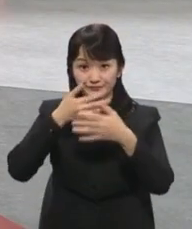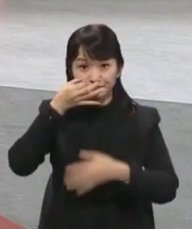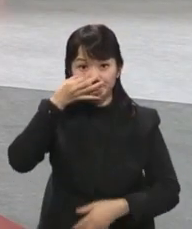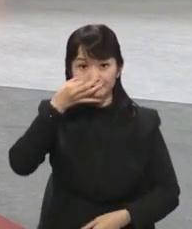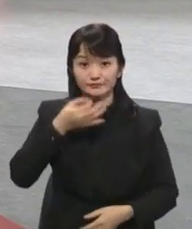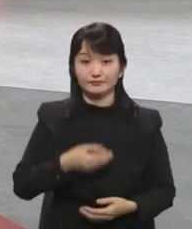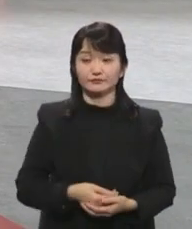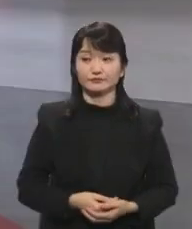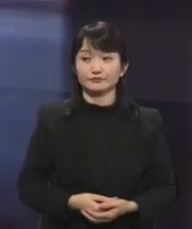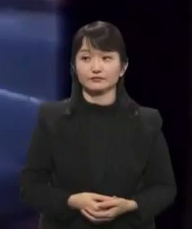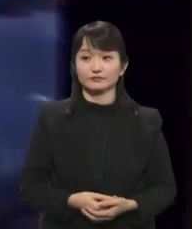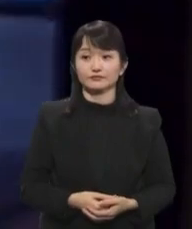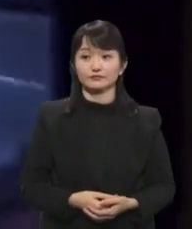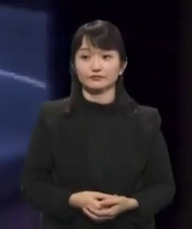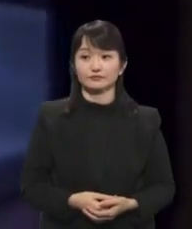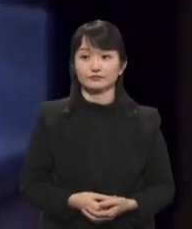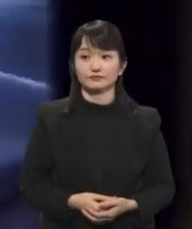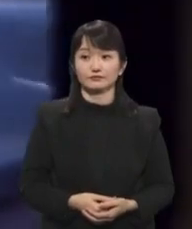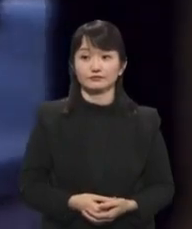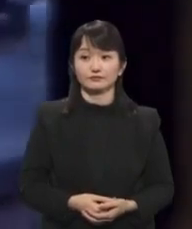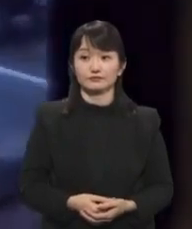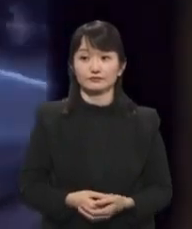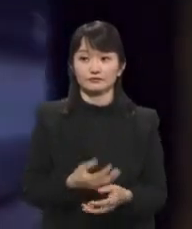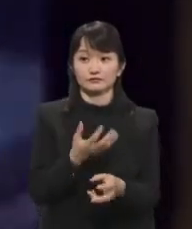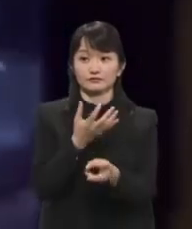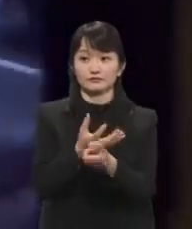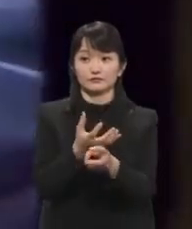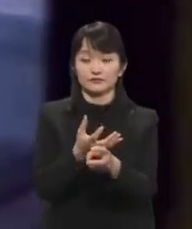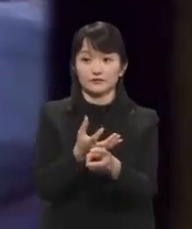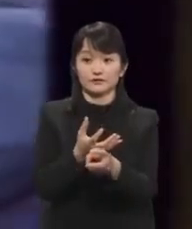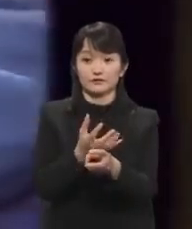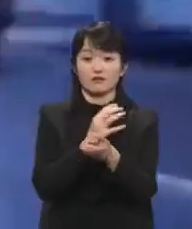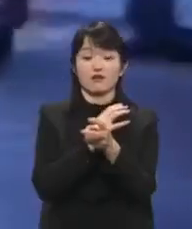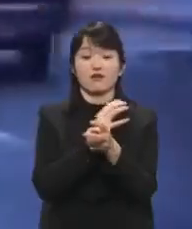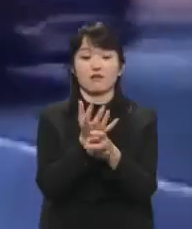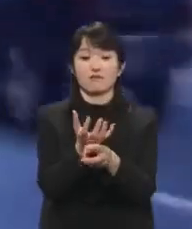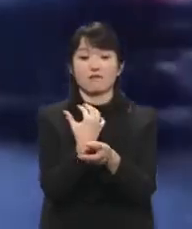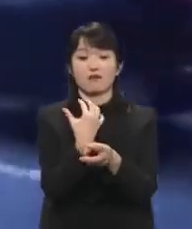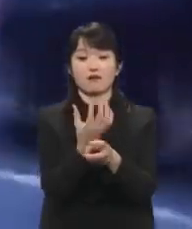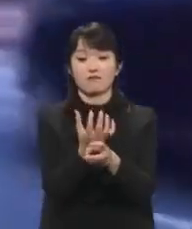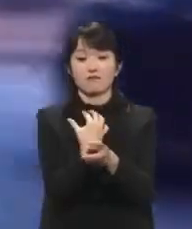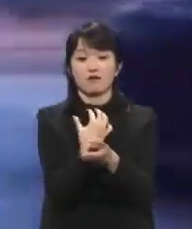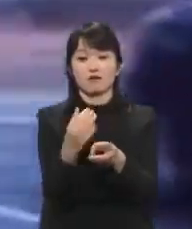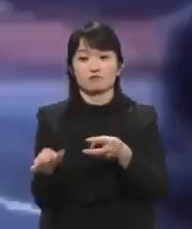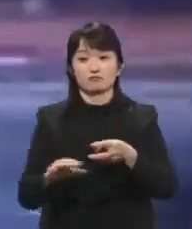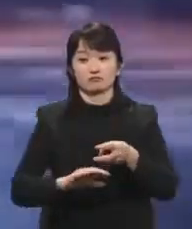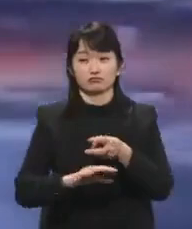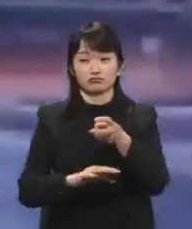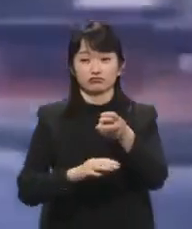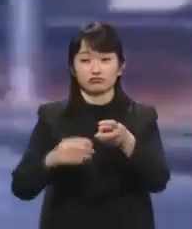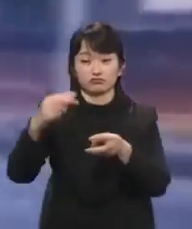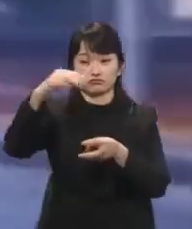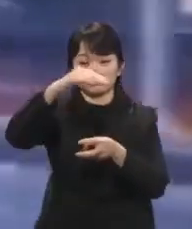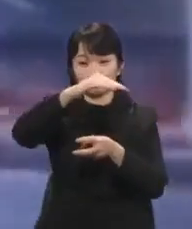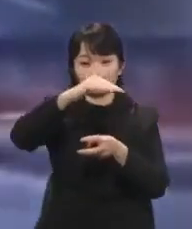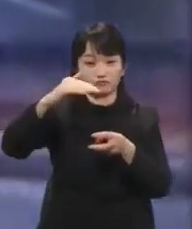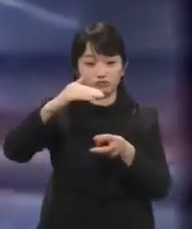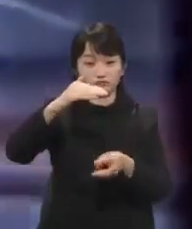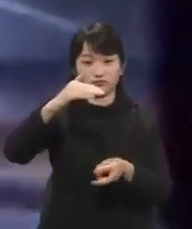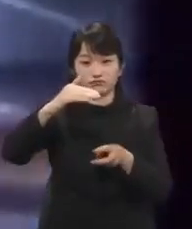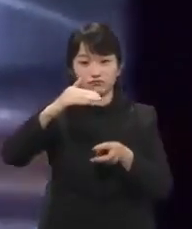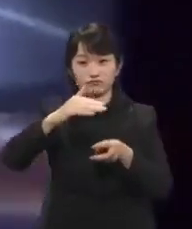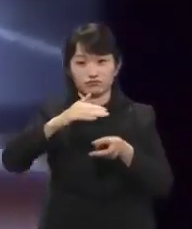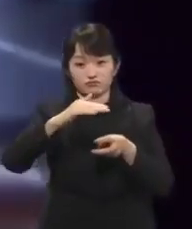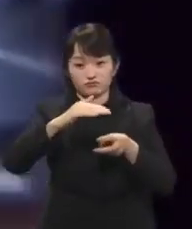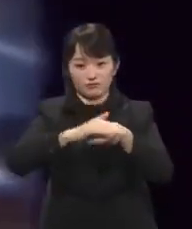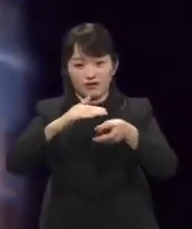볼게요 어 문제의 사고 트럭이 이제 달리고 있는데 저렇게 다리에 부딪히면서 트럭이